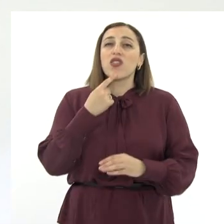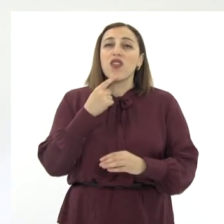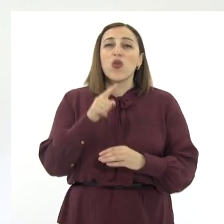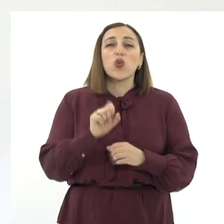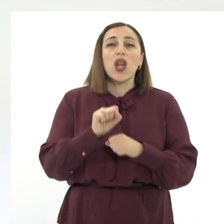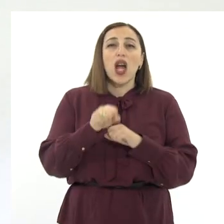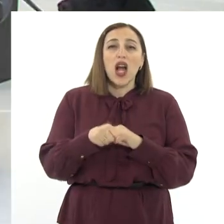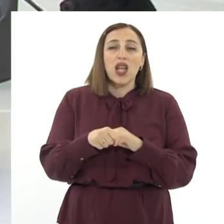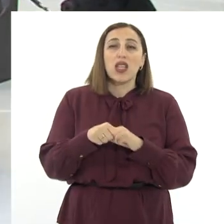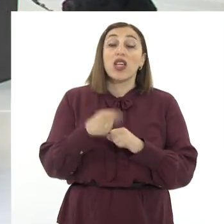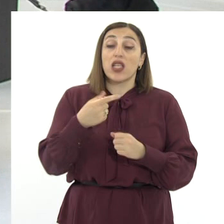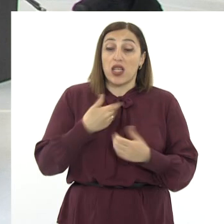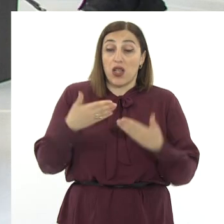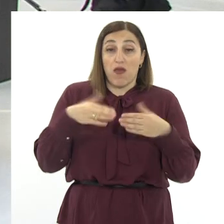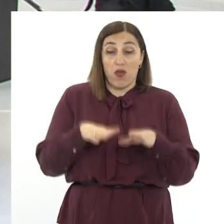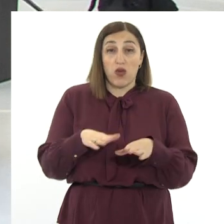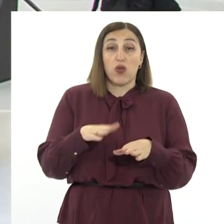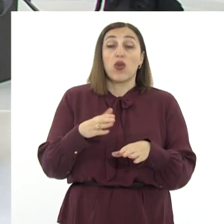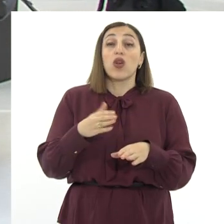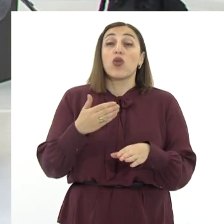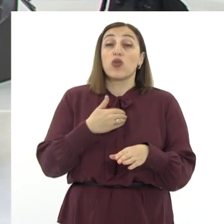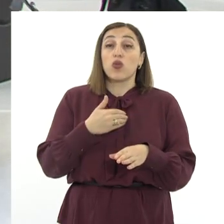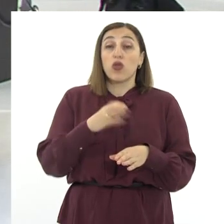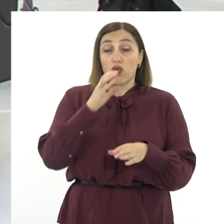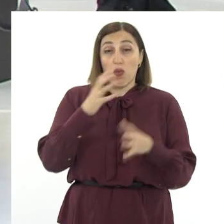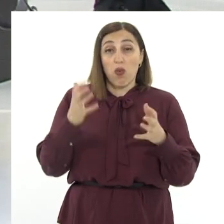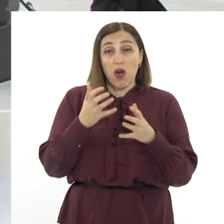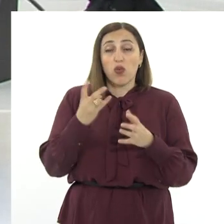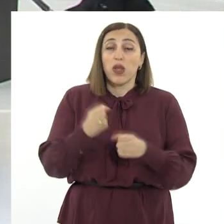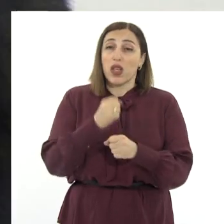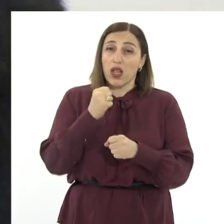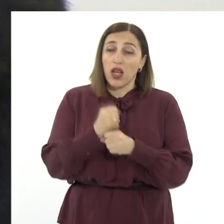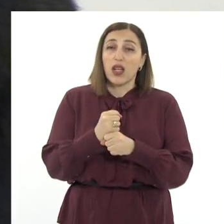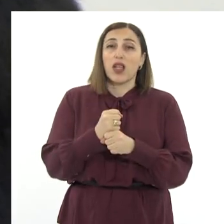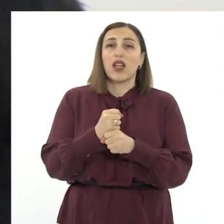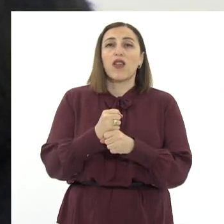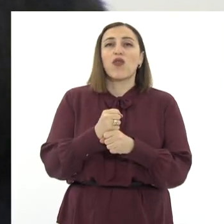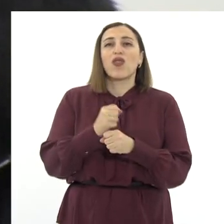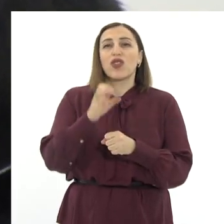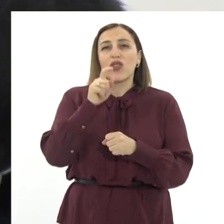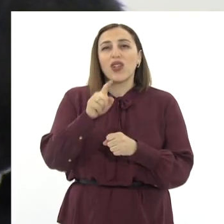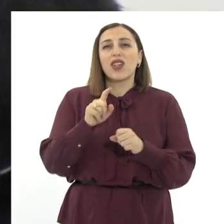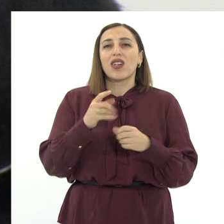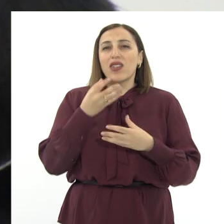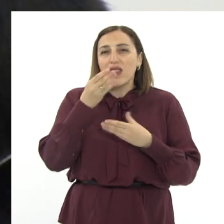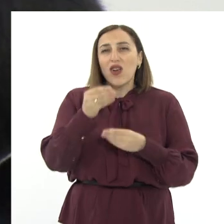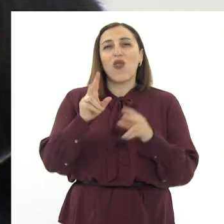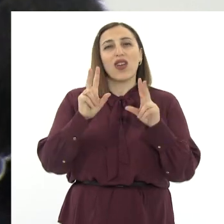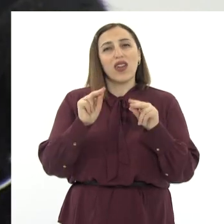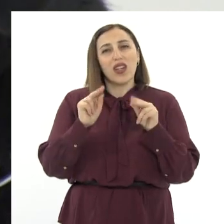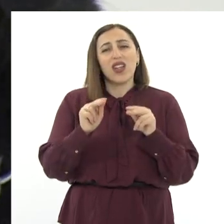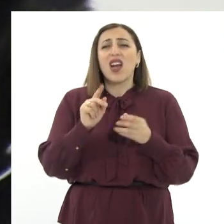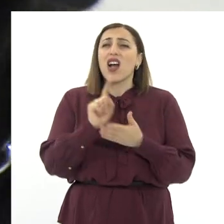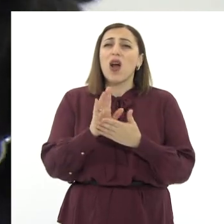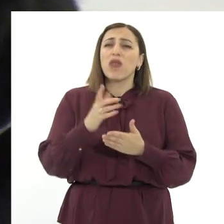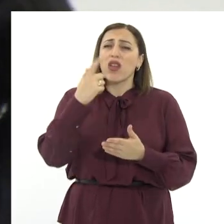հաղթահարելուն, եթե հանձն ես առնում պահել ընտանի կենդանի, պետք է ամեն ինչ անել, որպեսզի այդ կենդանին երջանիկ լինի։ Անկախ ամեն